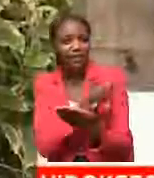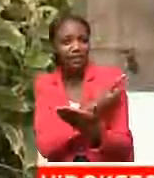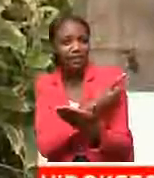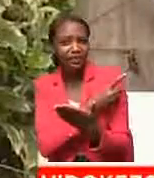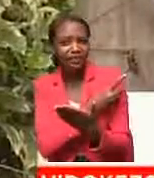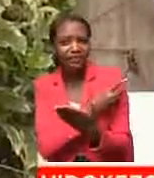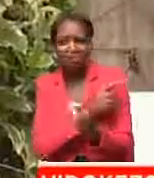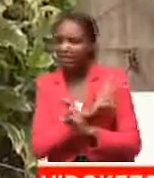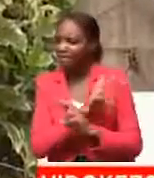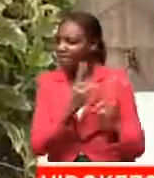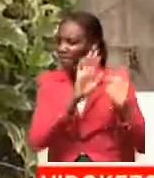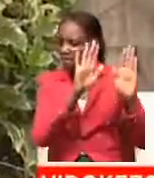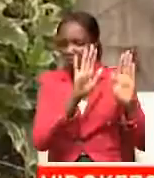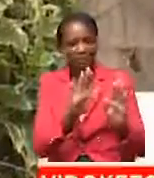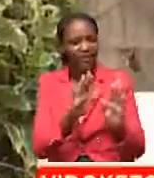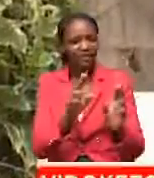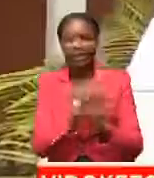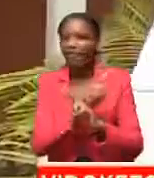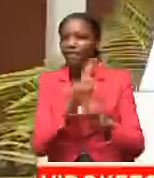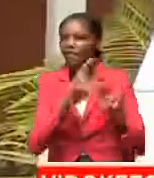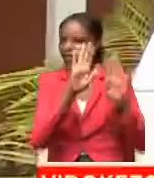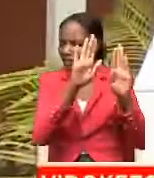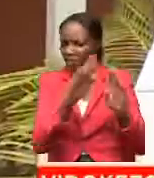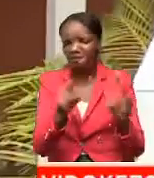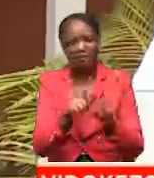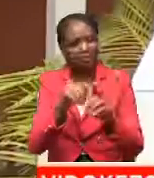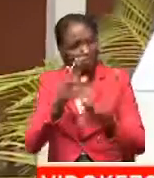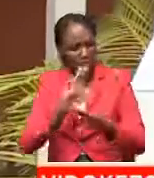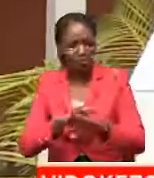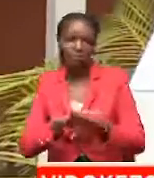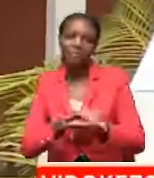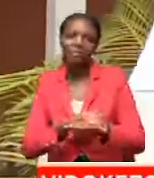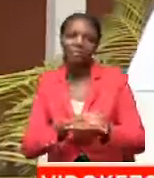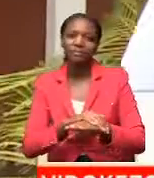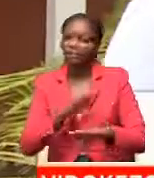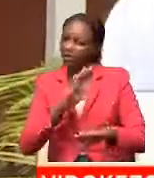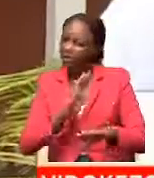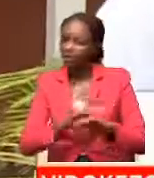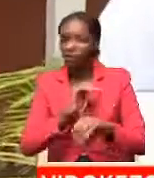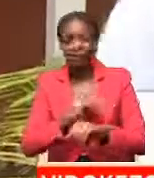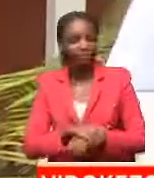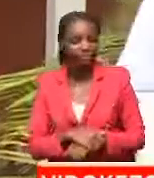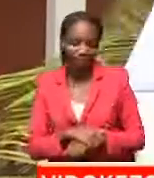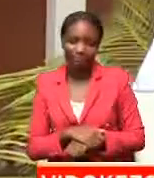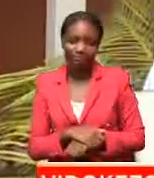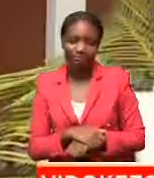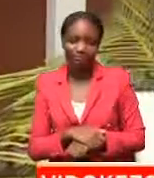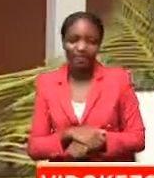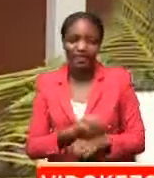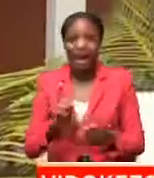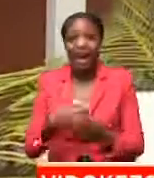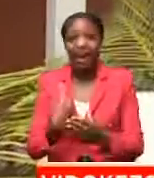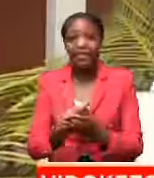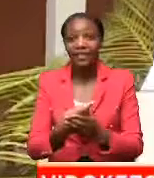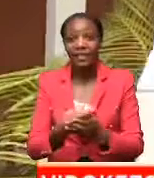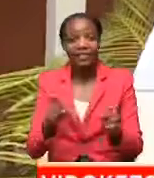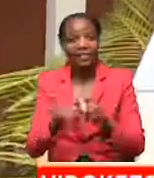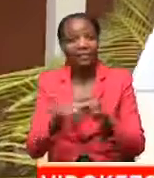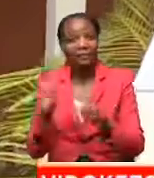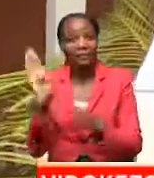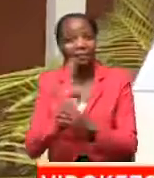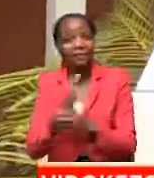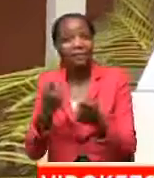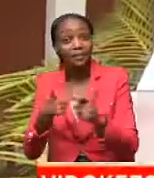kukutana na wale soldiers, the front warrior soldiers, ana kwa ana. Hiyo ni jambo kubwa sana, kwa sababu walikuwa na kazi nyingine ya kufanya,